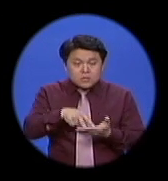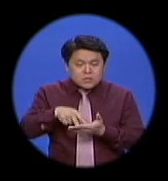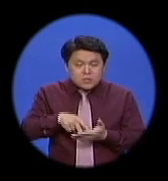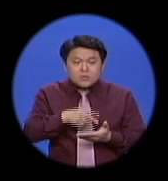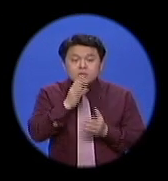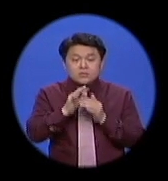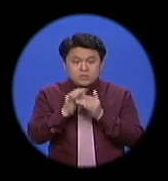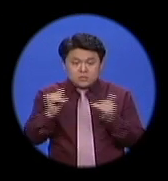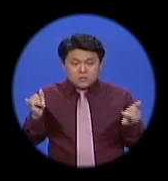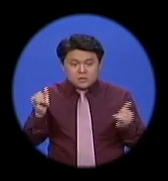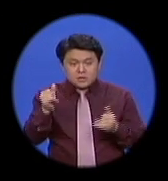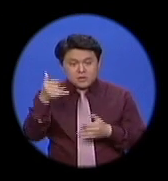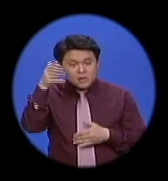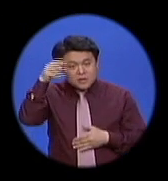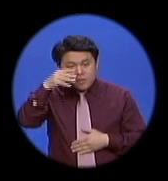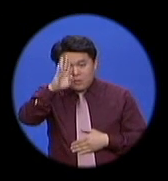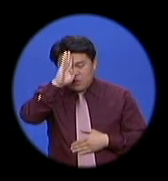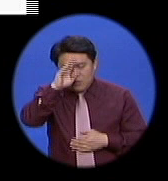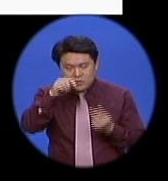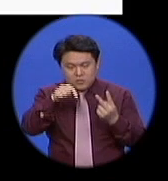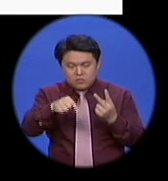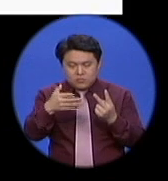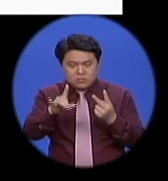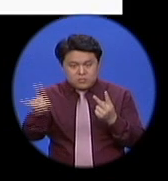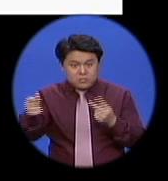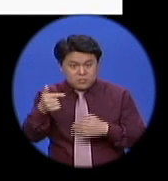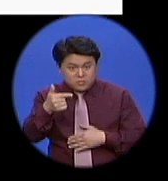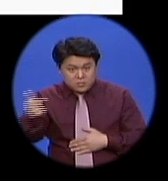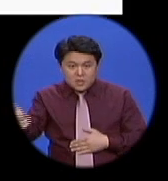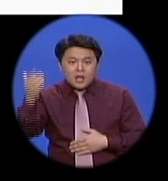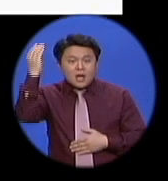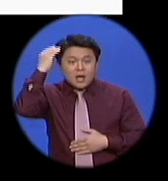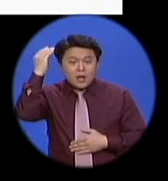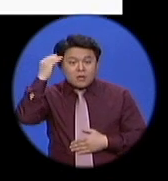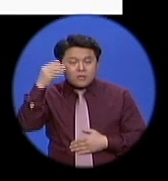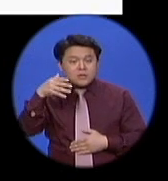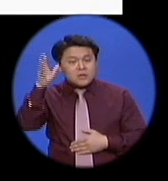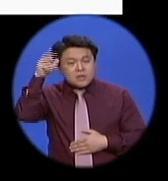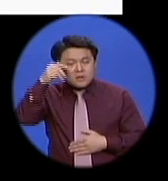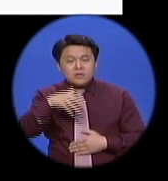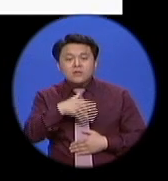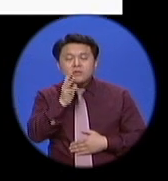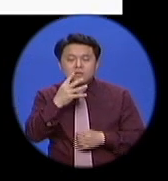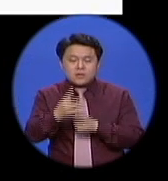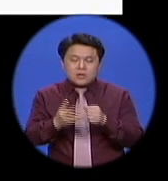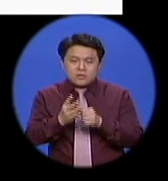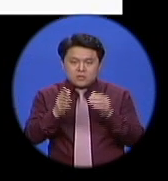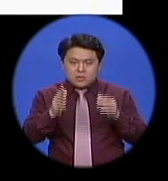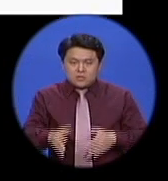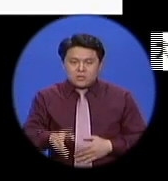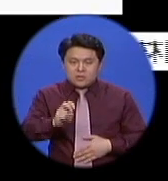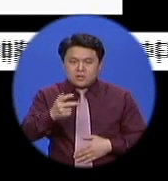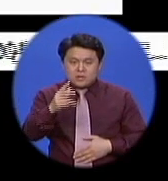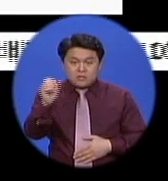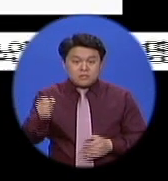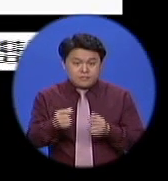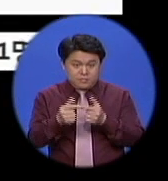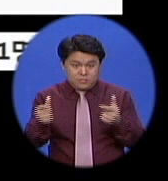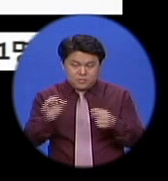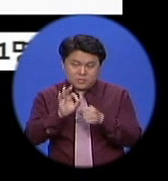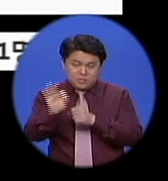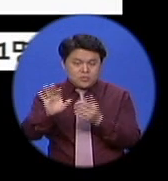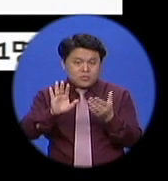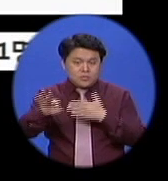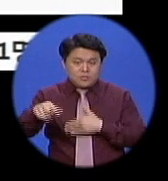걸릴 위험 2.9배 높아져. 한국 치매 노인 4년 새 27% 급증. 10년 후